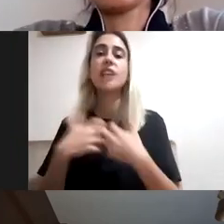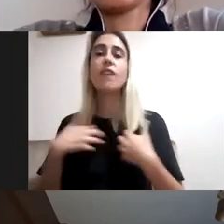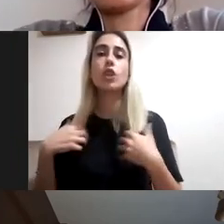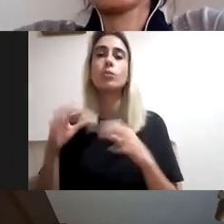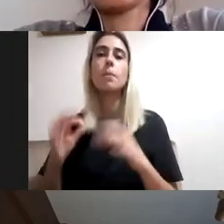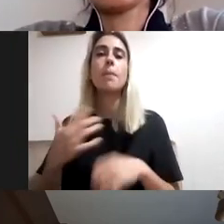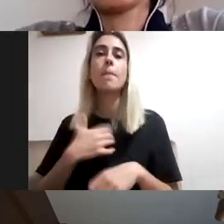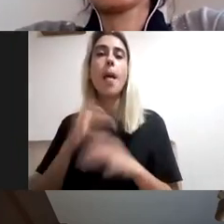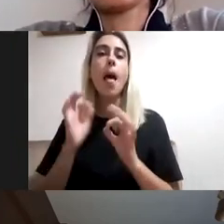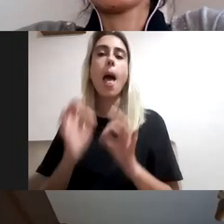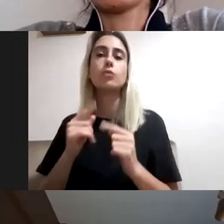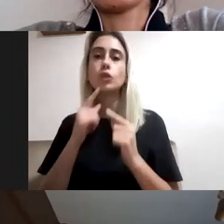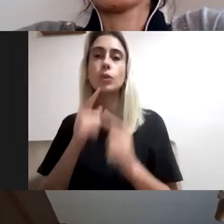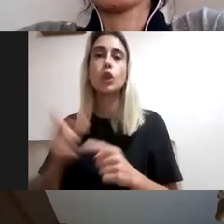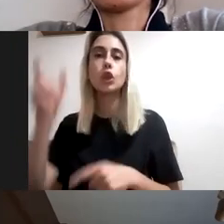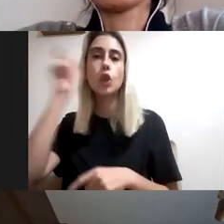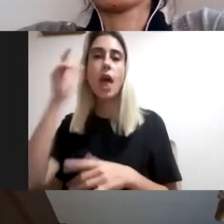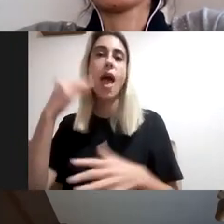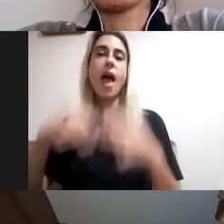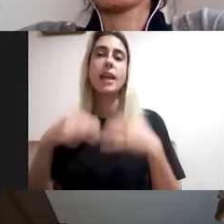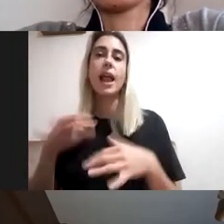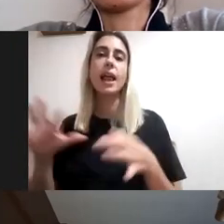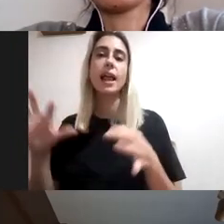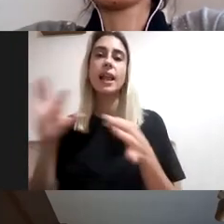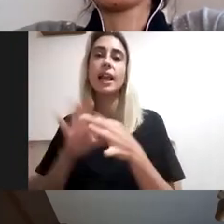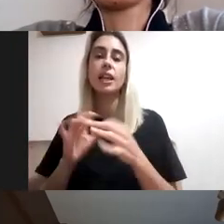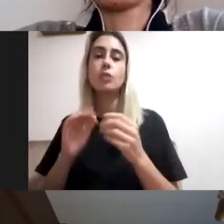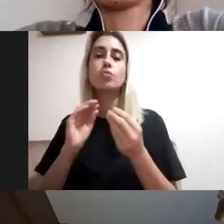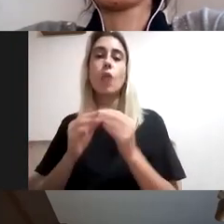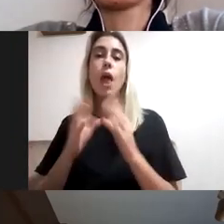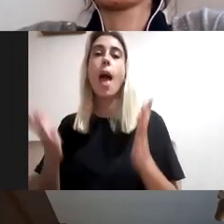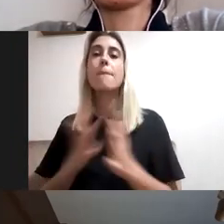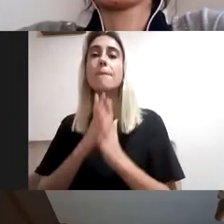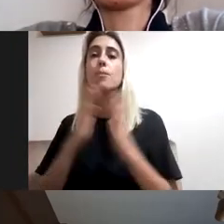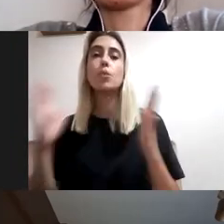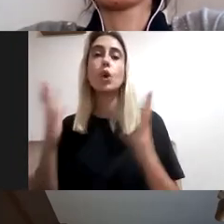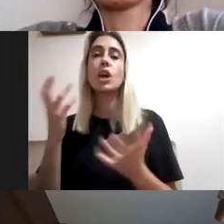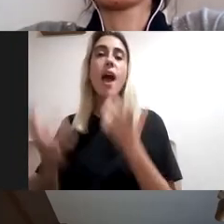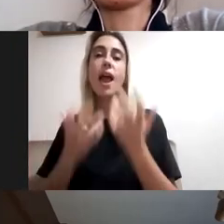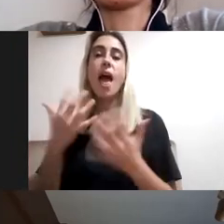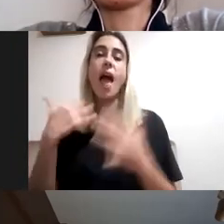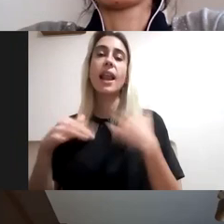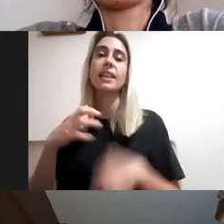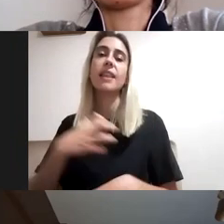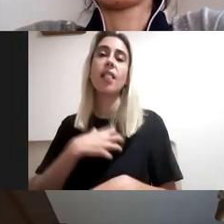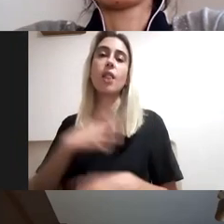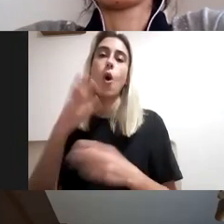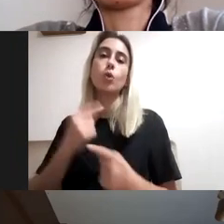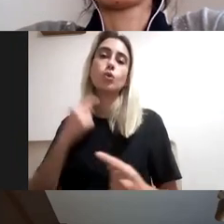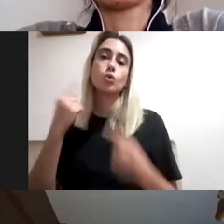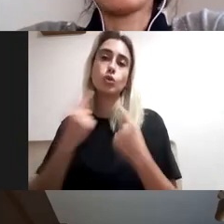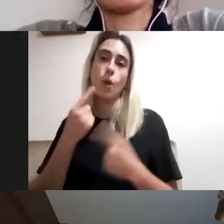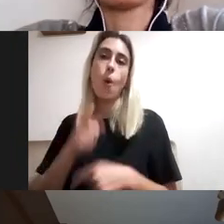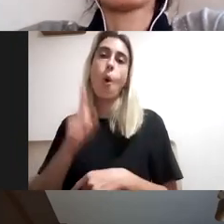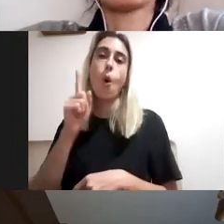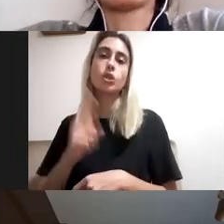hep söylediğim şey, Türkiye'deki engellilikle ilgili sorunun en büyük kaynağı engellilerin kendisi olduğunu düşünmekteyim. Önce onların